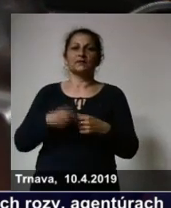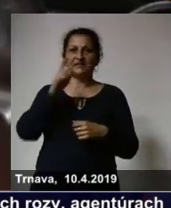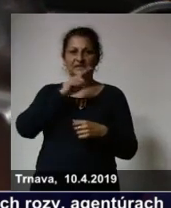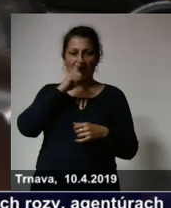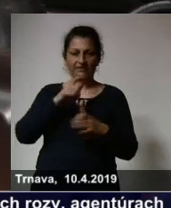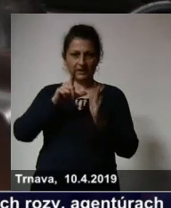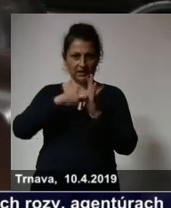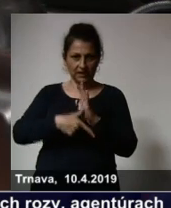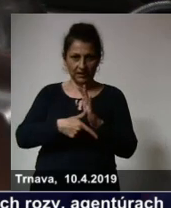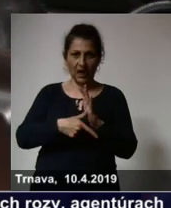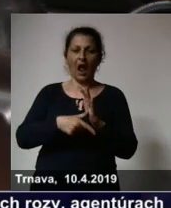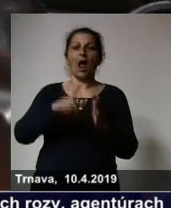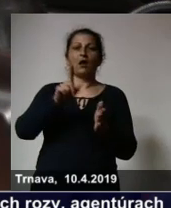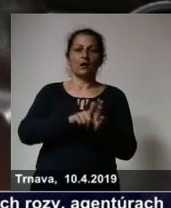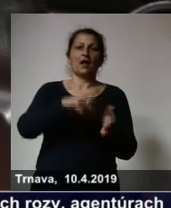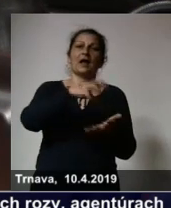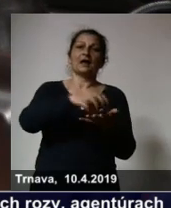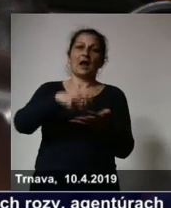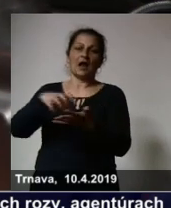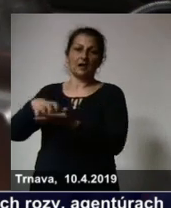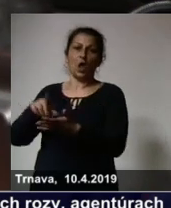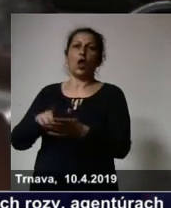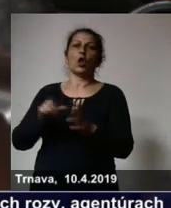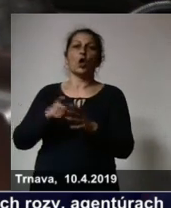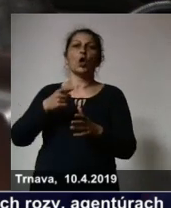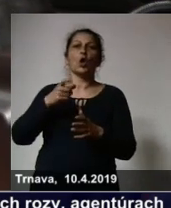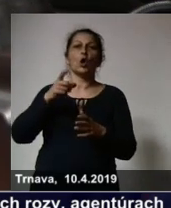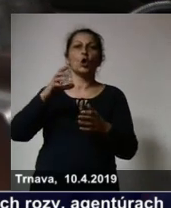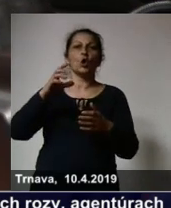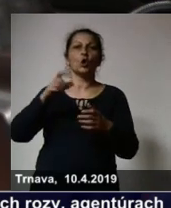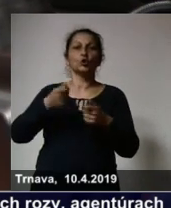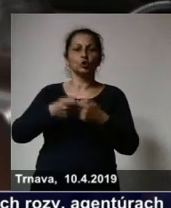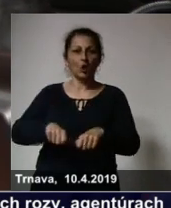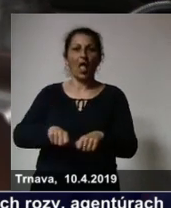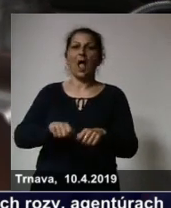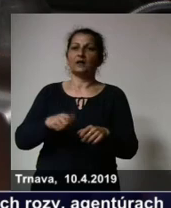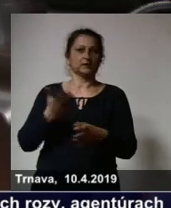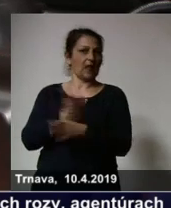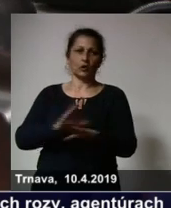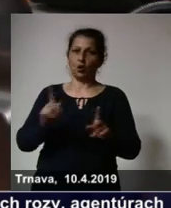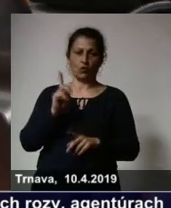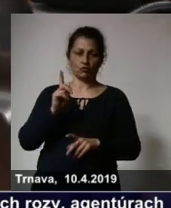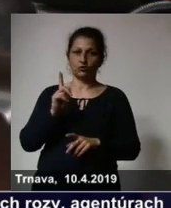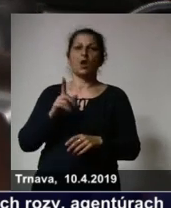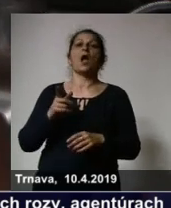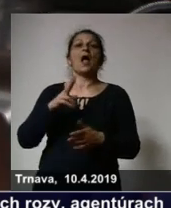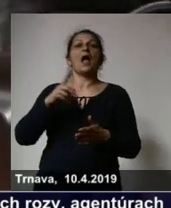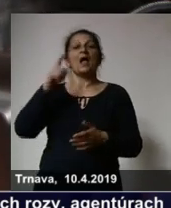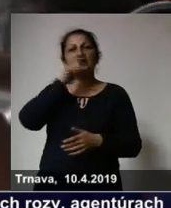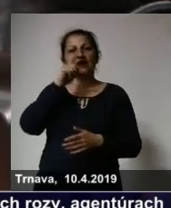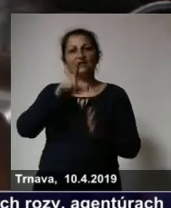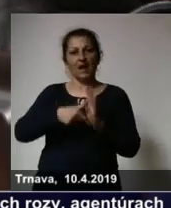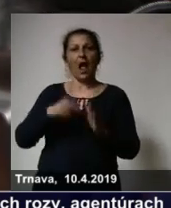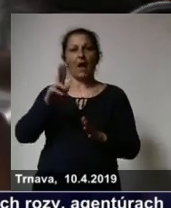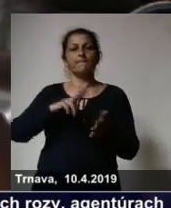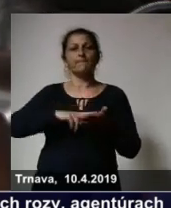s regionálnymi rozvojovými agentúrami sa zánikol členstva však nekončí. TTSK plánuje aj v